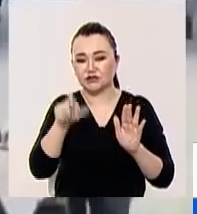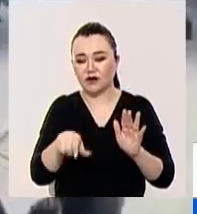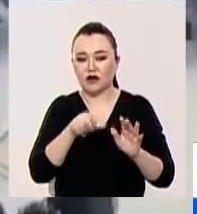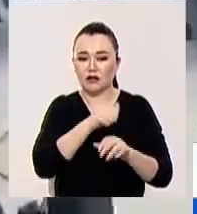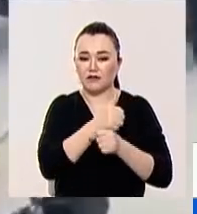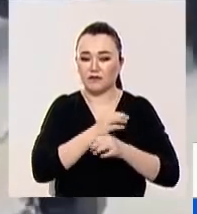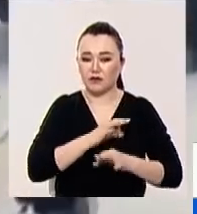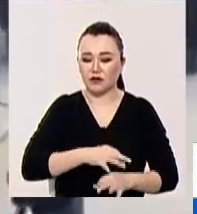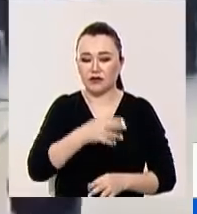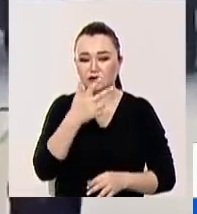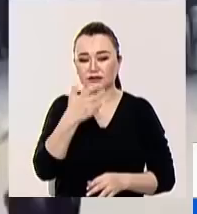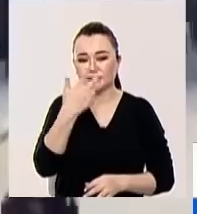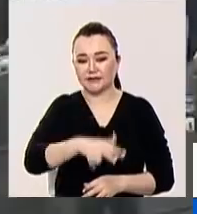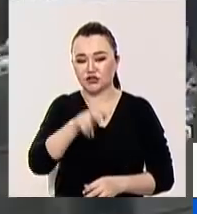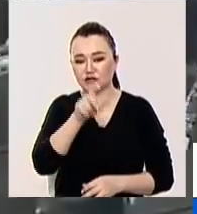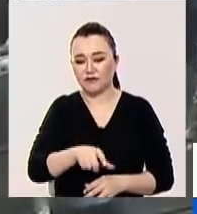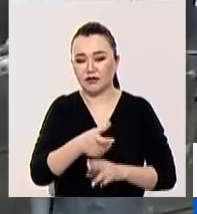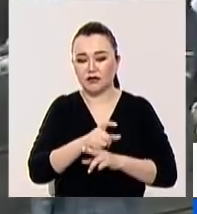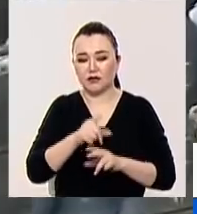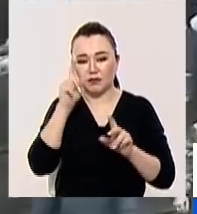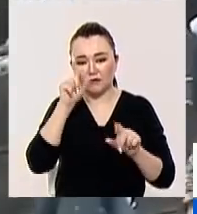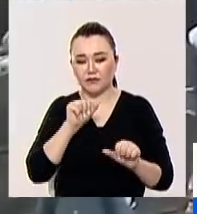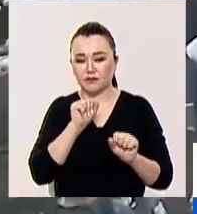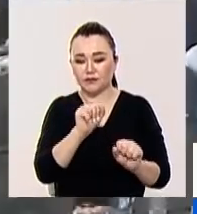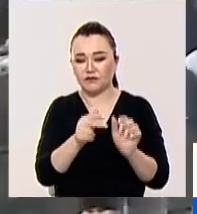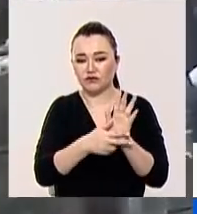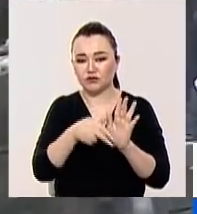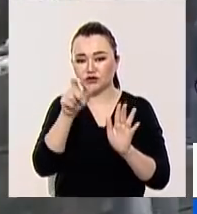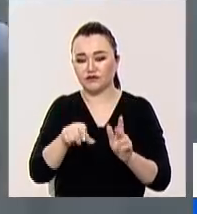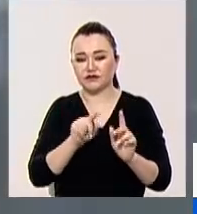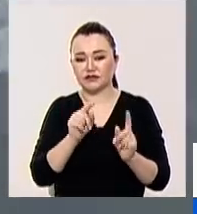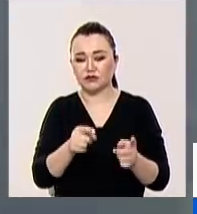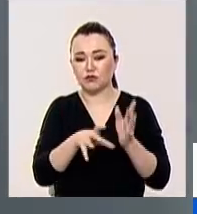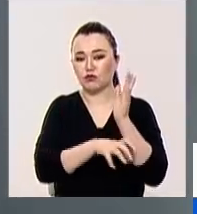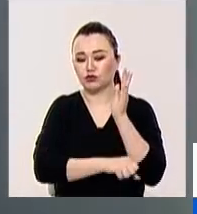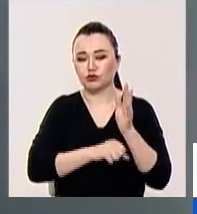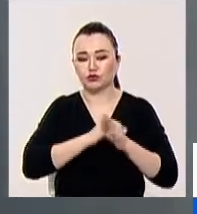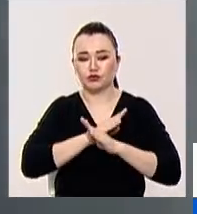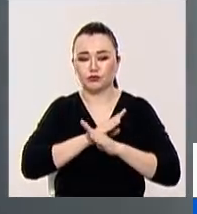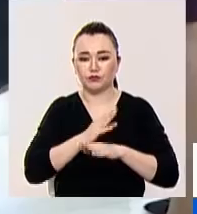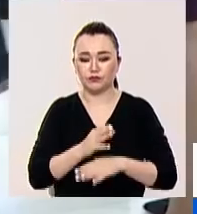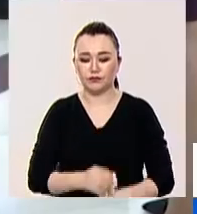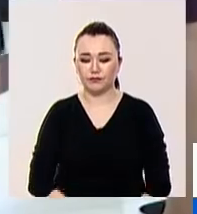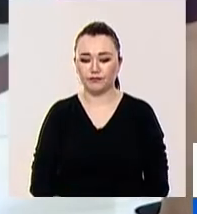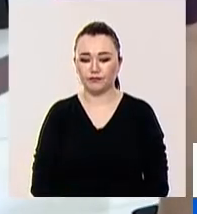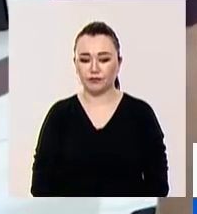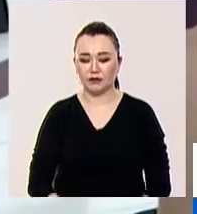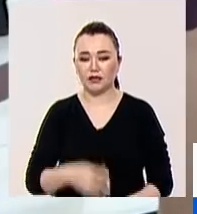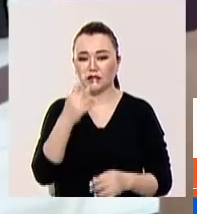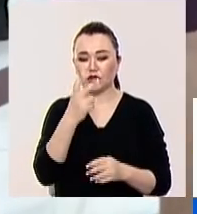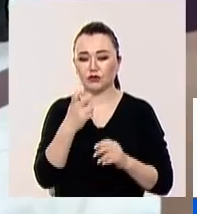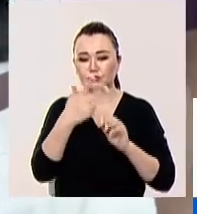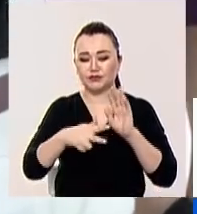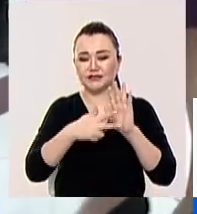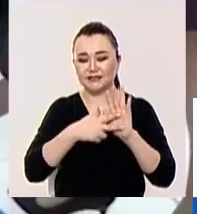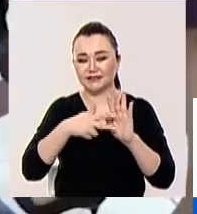прокурор 230 дейді. Құқық қорғаушылар 8 адам қамауға алынғаннан кейін көз жұмған деп отыр.